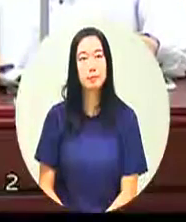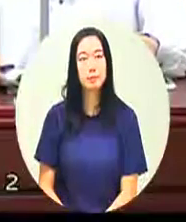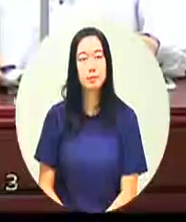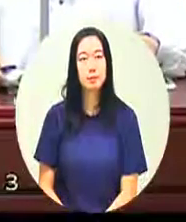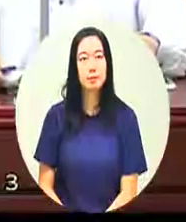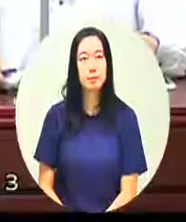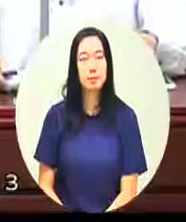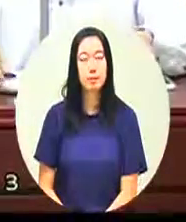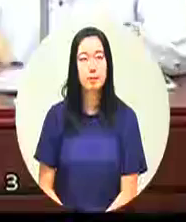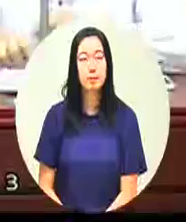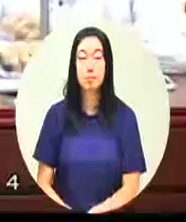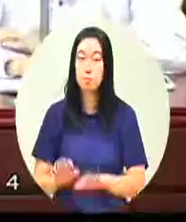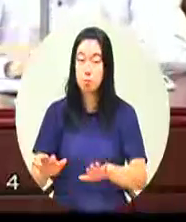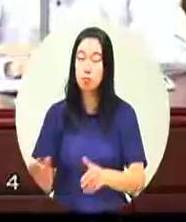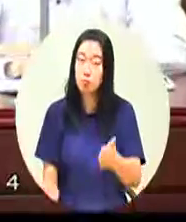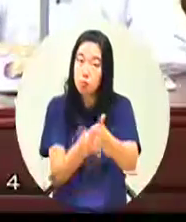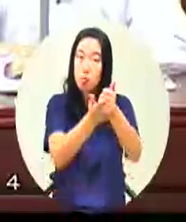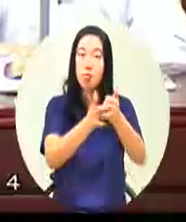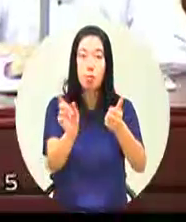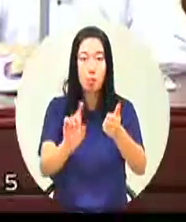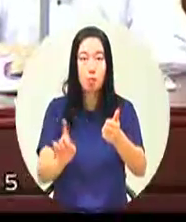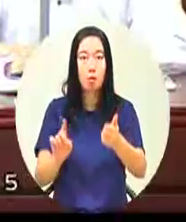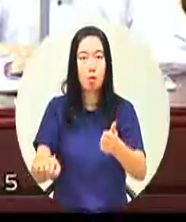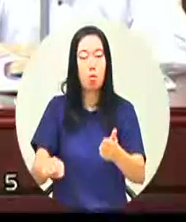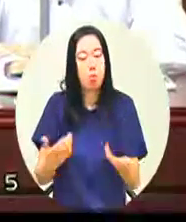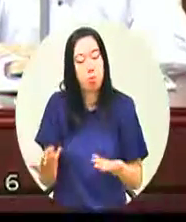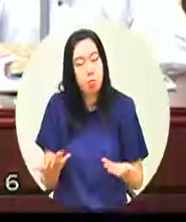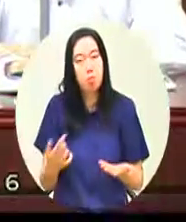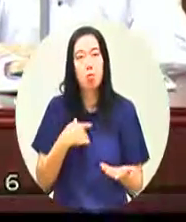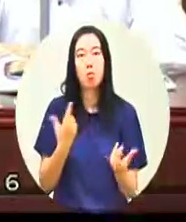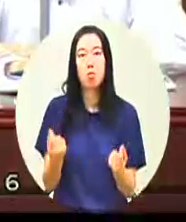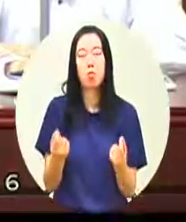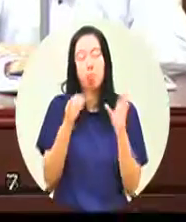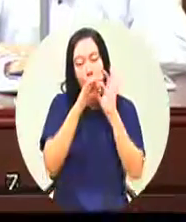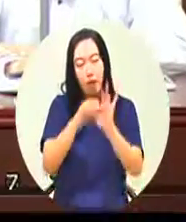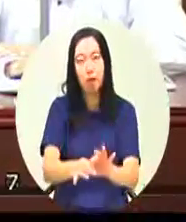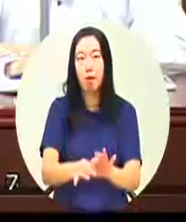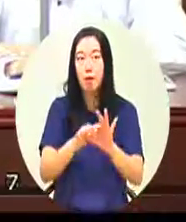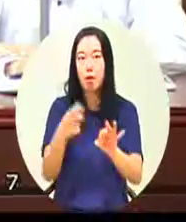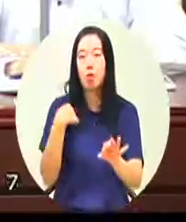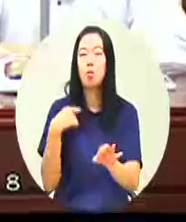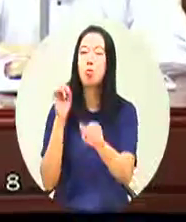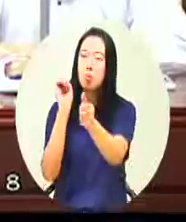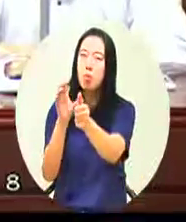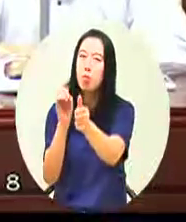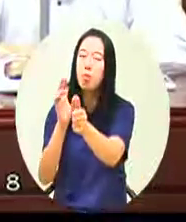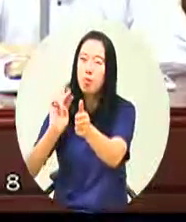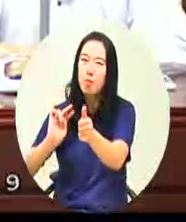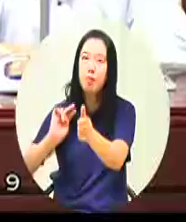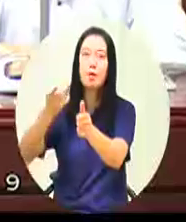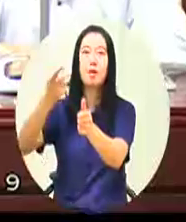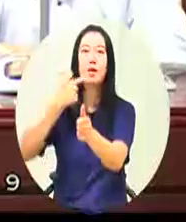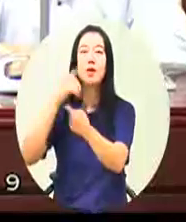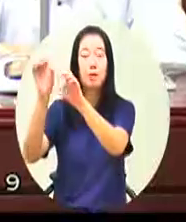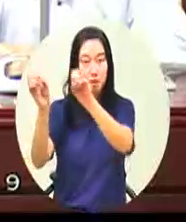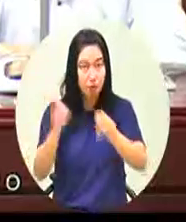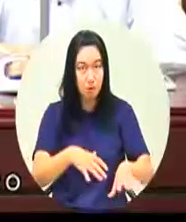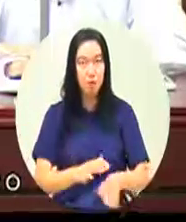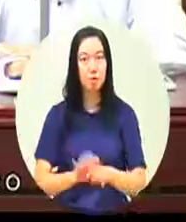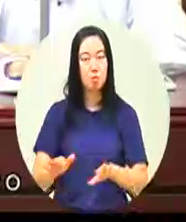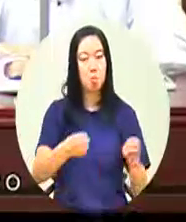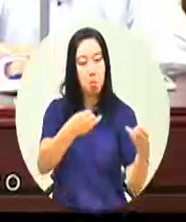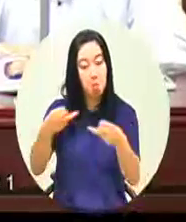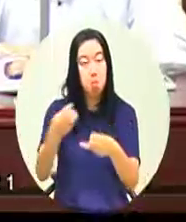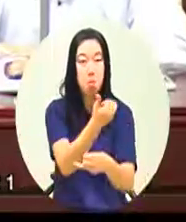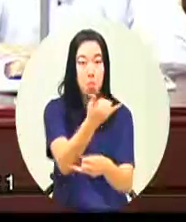们目前推动的一些案子，我们还是持续用劝导的方式，那目前的成效还算